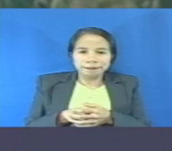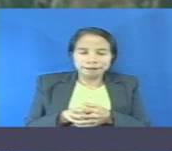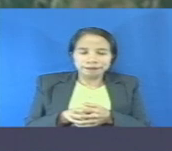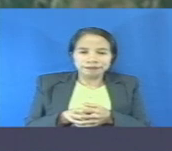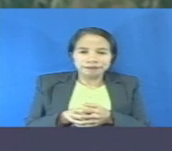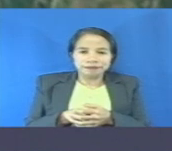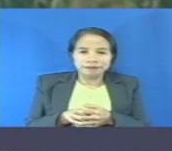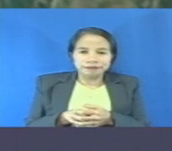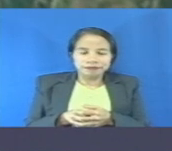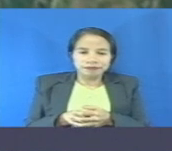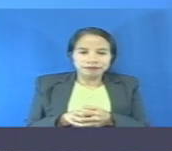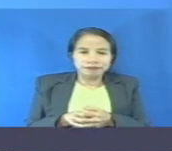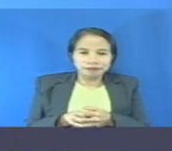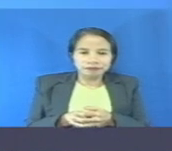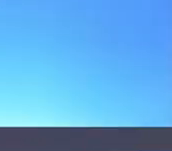iha Jakarta.